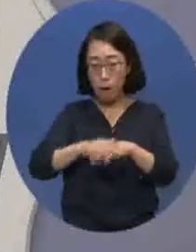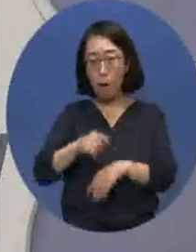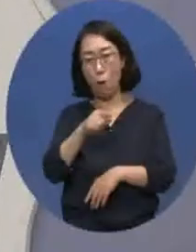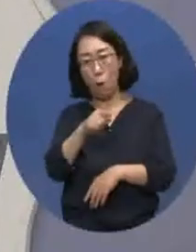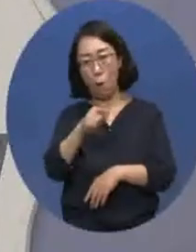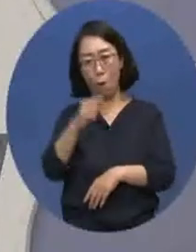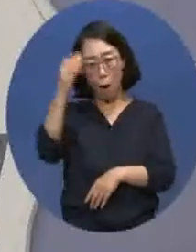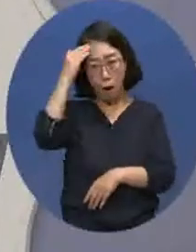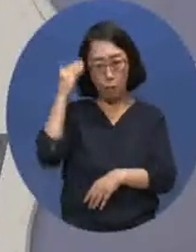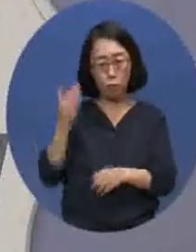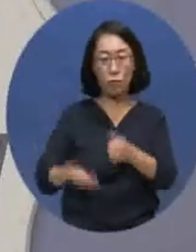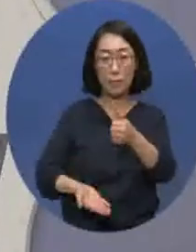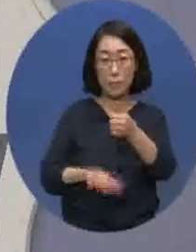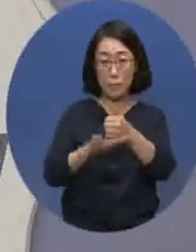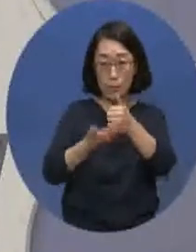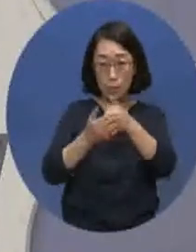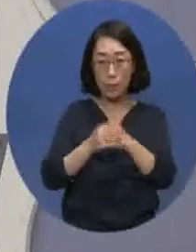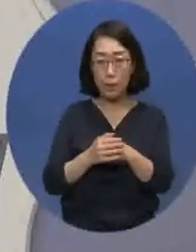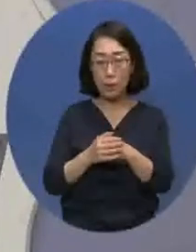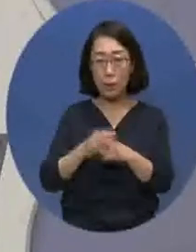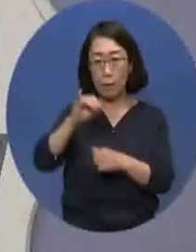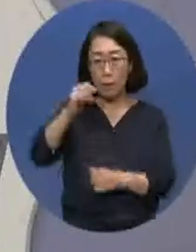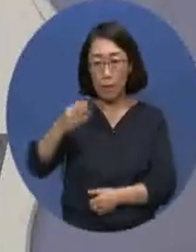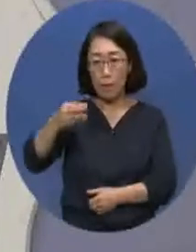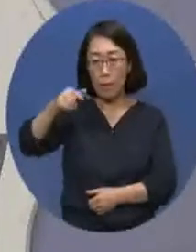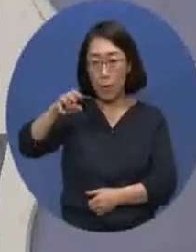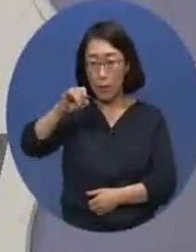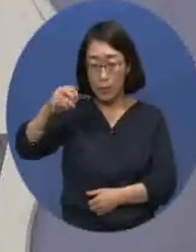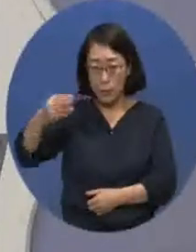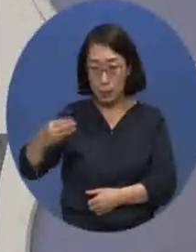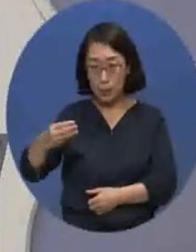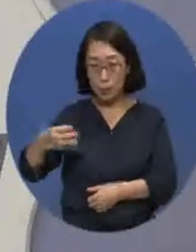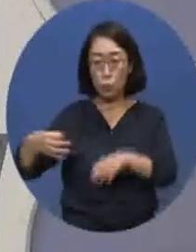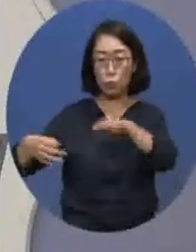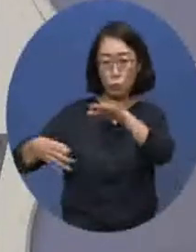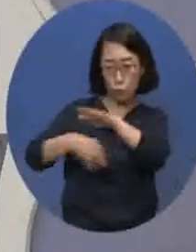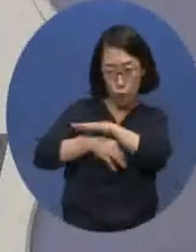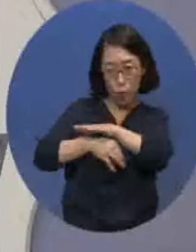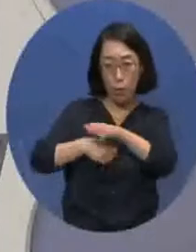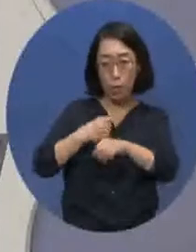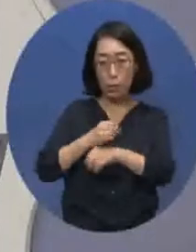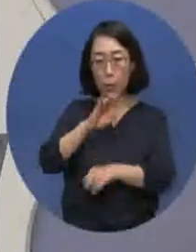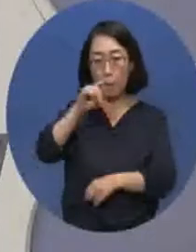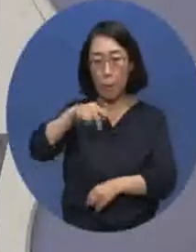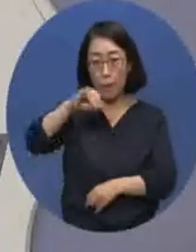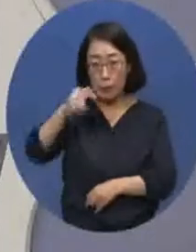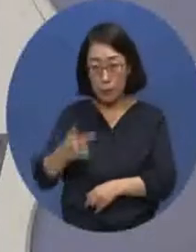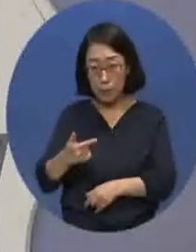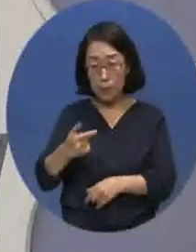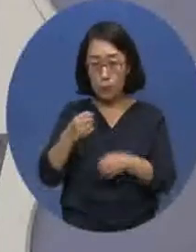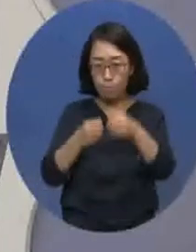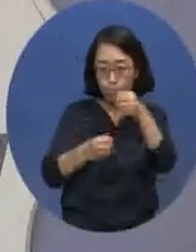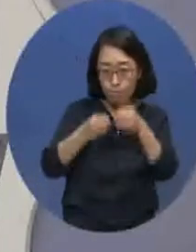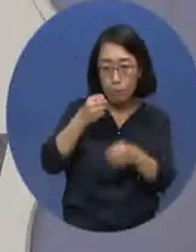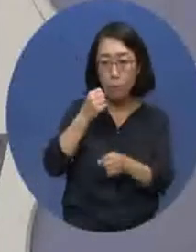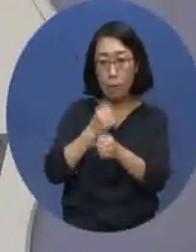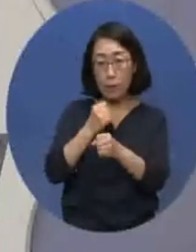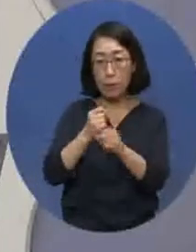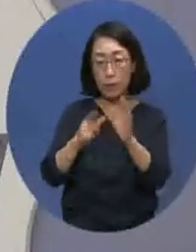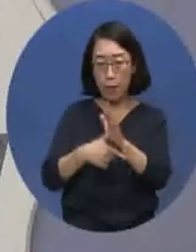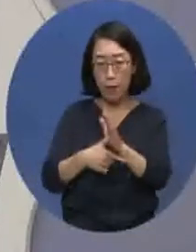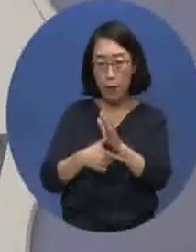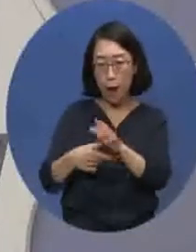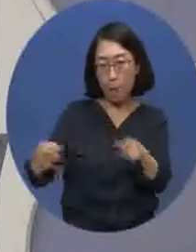음 또 빌 게이츠 재단에서 투자도 하고 그래서 우리가 백신을 만드는 데 믿을만한 한국하고